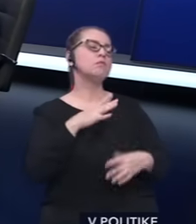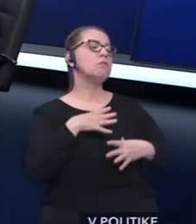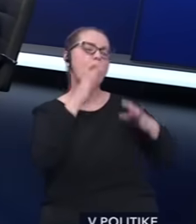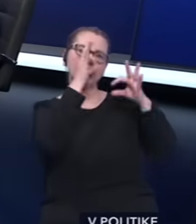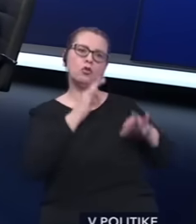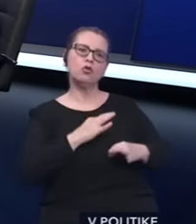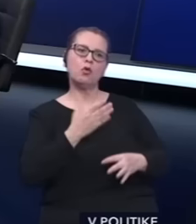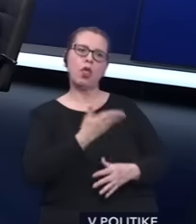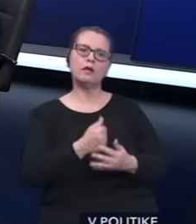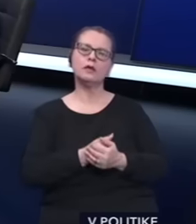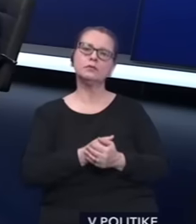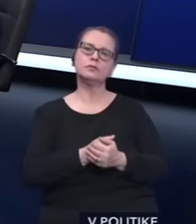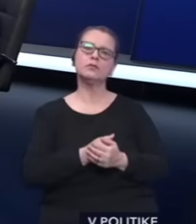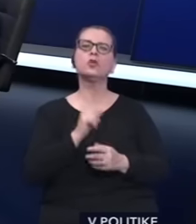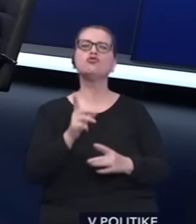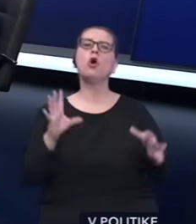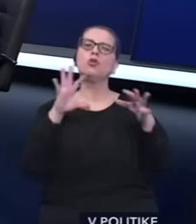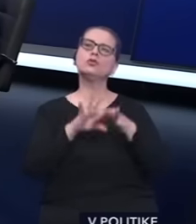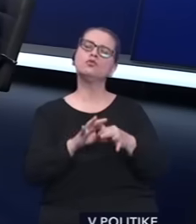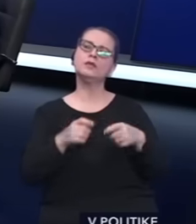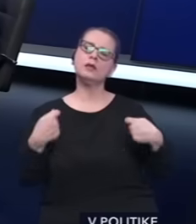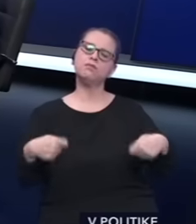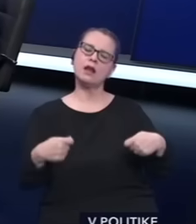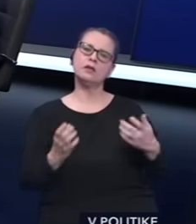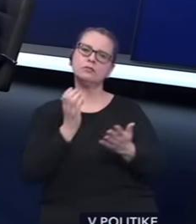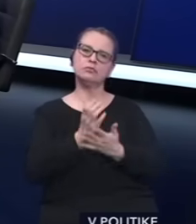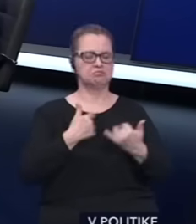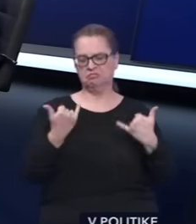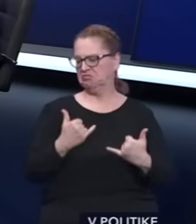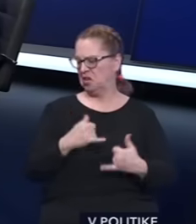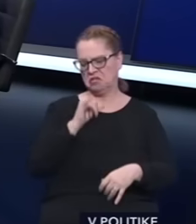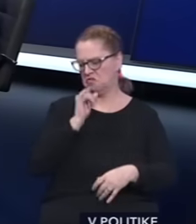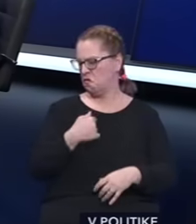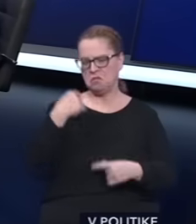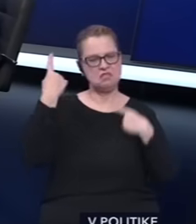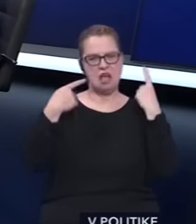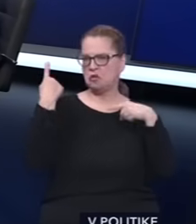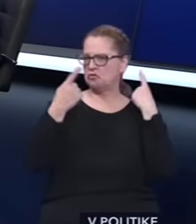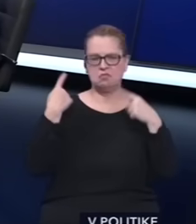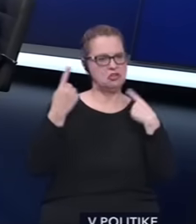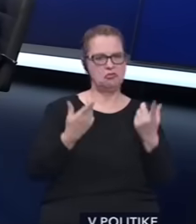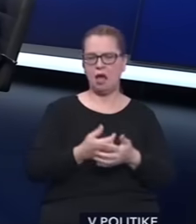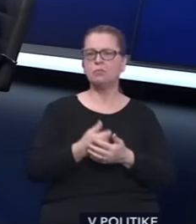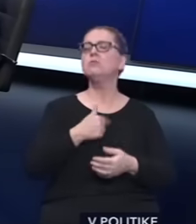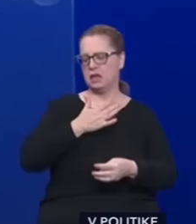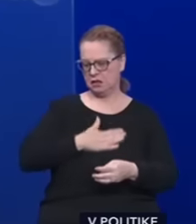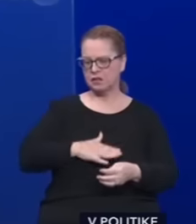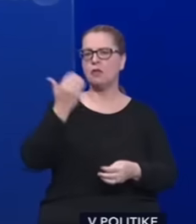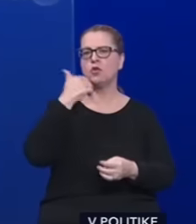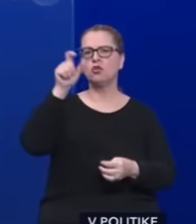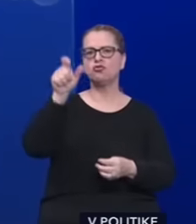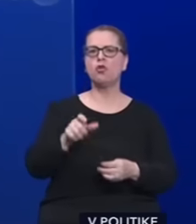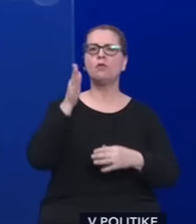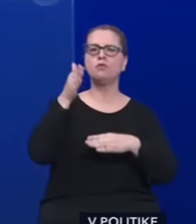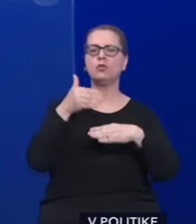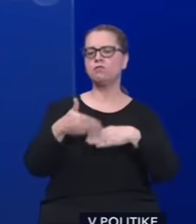Gröhling. Čo sa týka prezidentského kandidáta prezidentského teraz, samozrejme. Momentálne neuvažujeme nad nejakým menom. Samozrejme, že by sme boli radi, aby to bol človek, ktorý bude